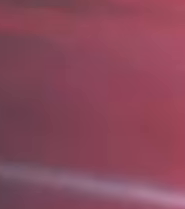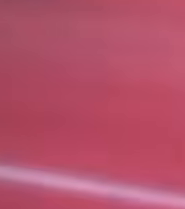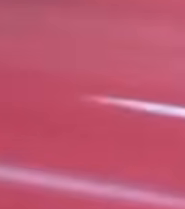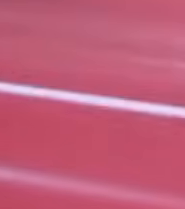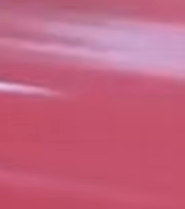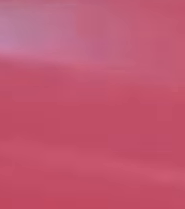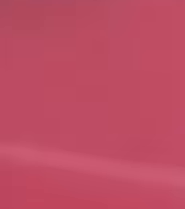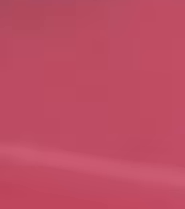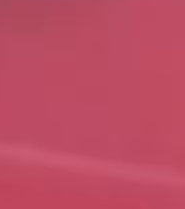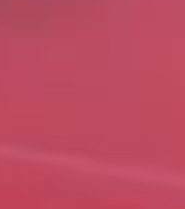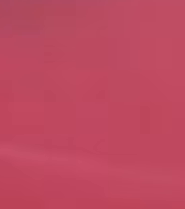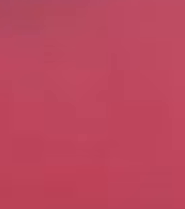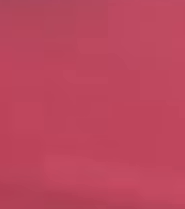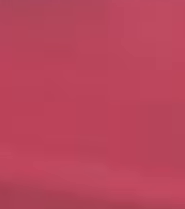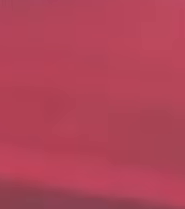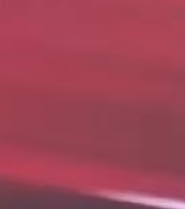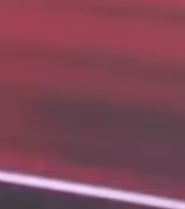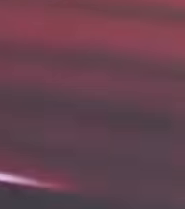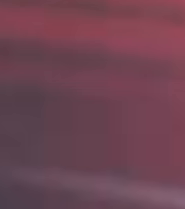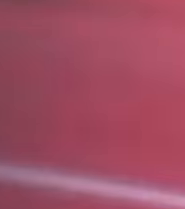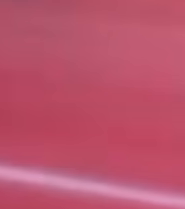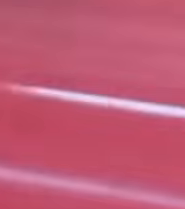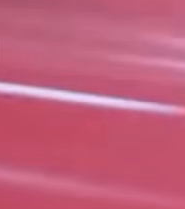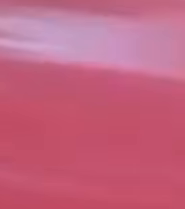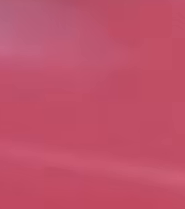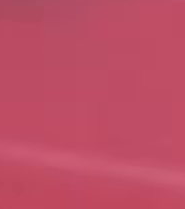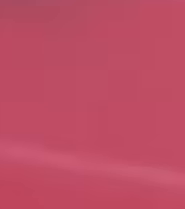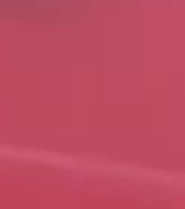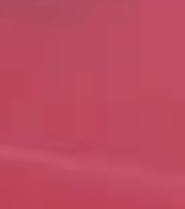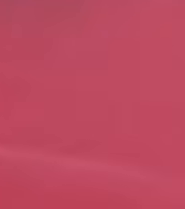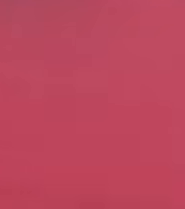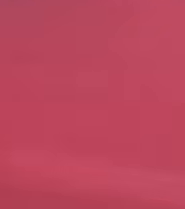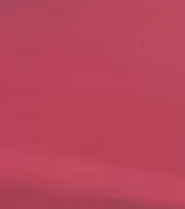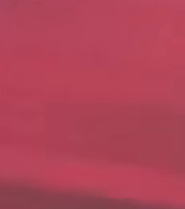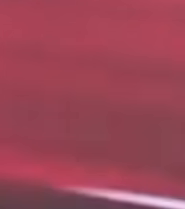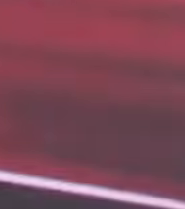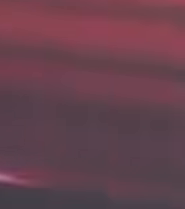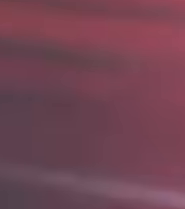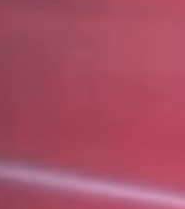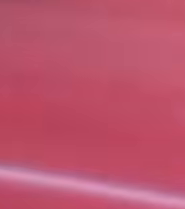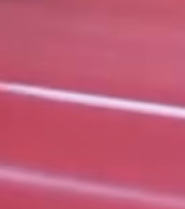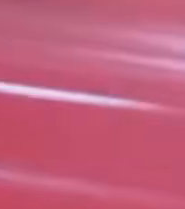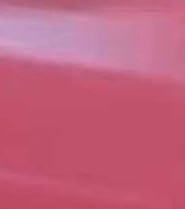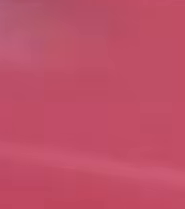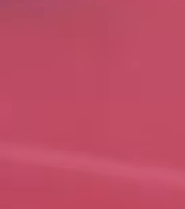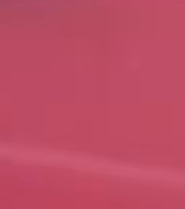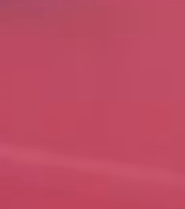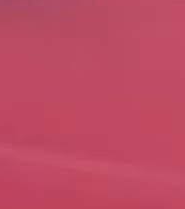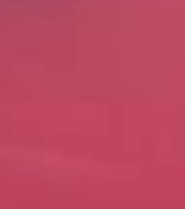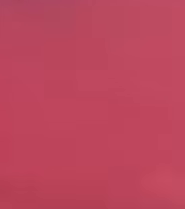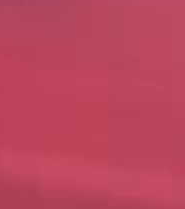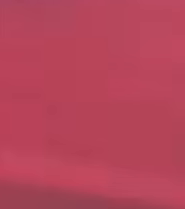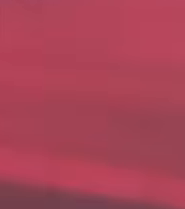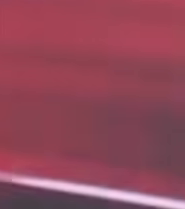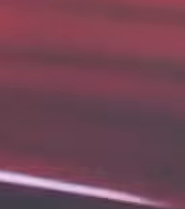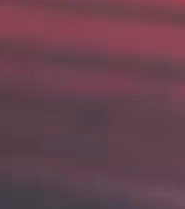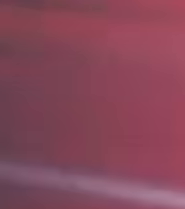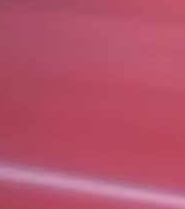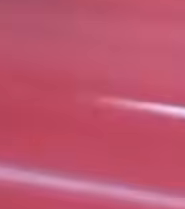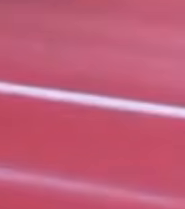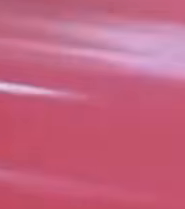Mga kapuso, know the weather before you go at mag-subscribe na sa GMA Integrated News sa YouTube. Para sa mga kapuso natin sa abroad,